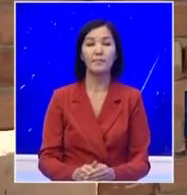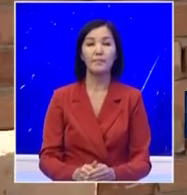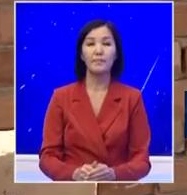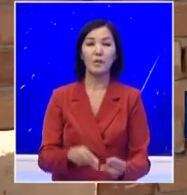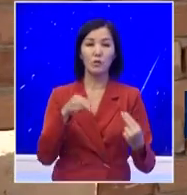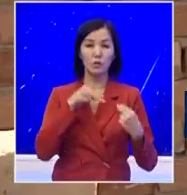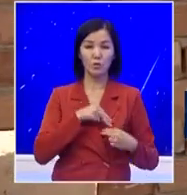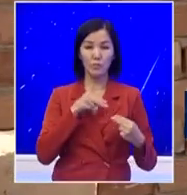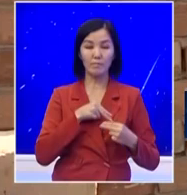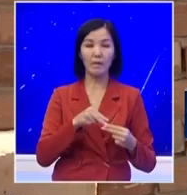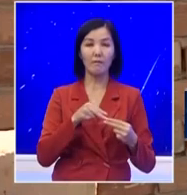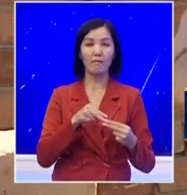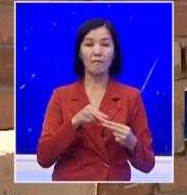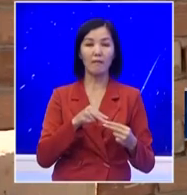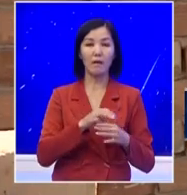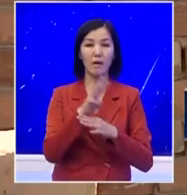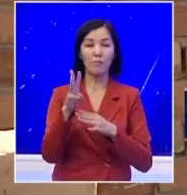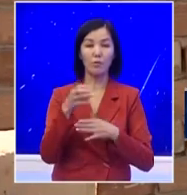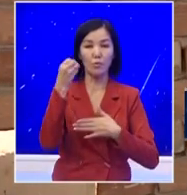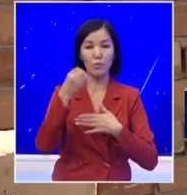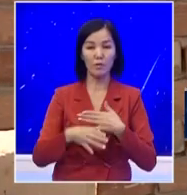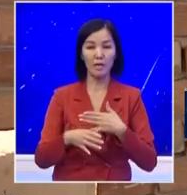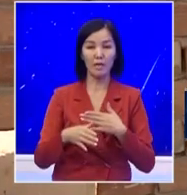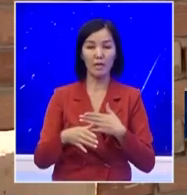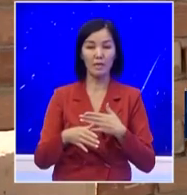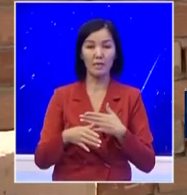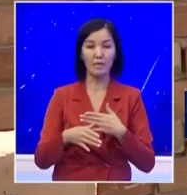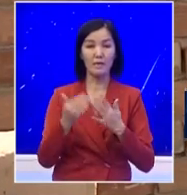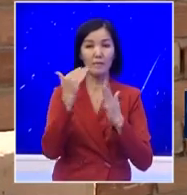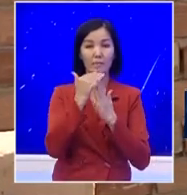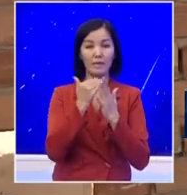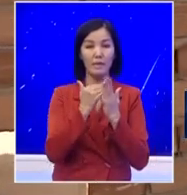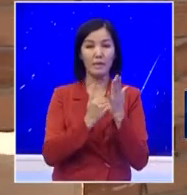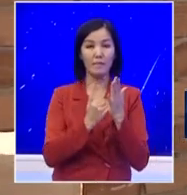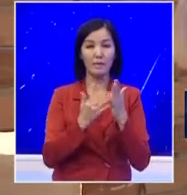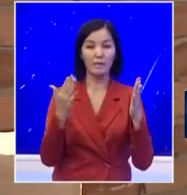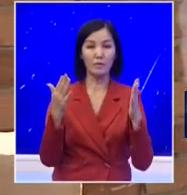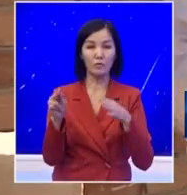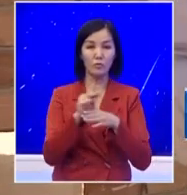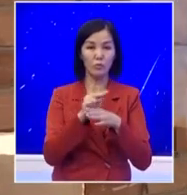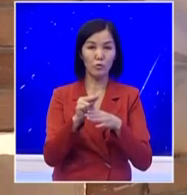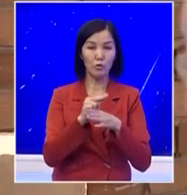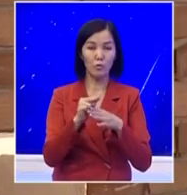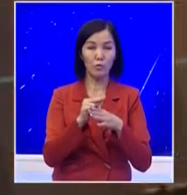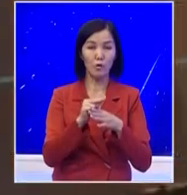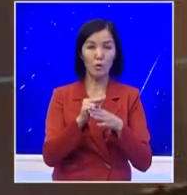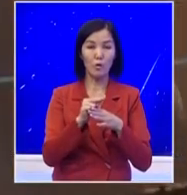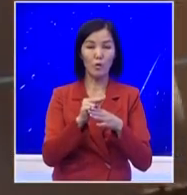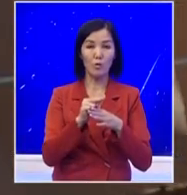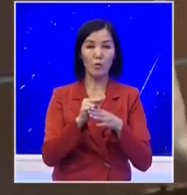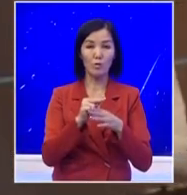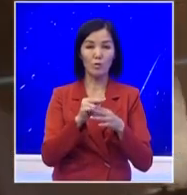Жұмыспен қамту орталығының жол картасы бойынша мәдениет үйін жөндеу жұмыстарына жұмысқа